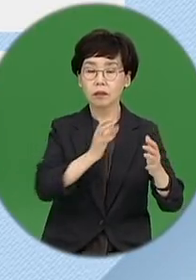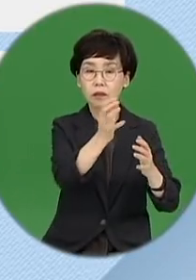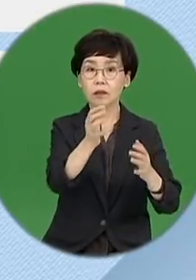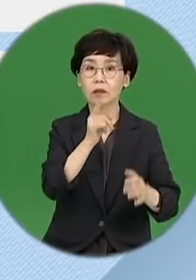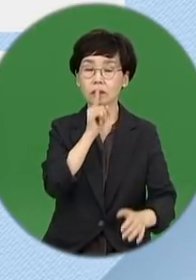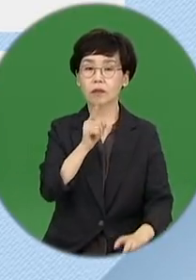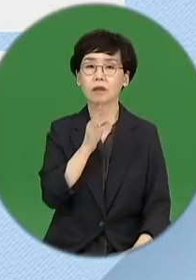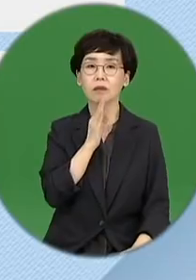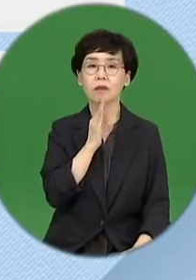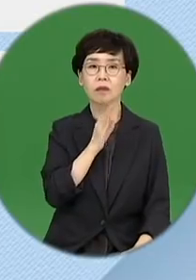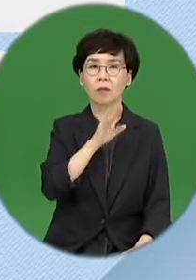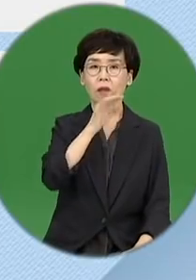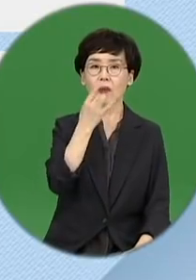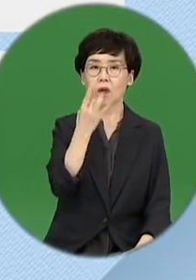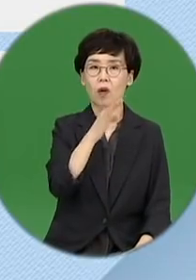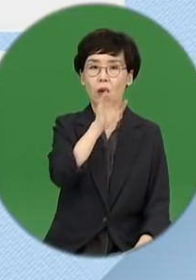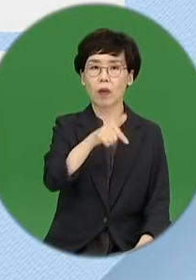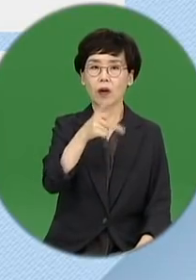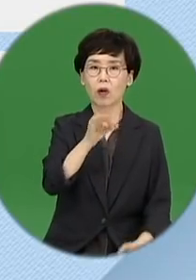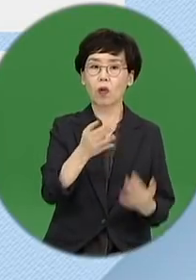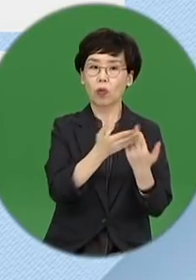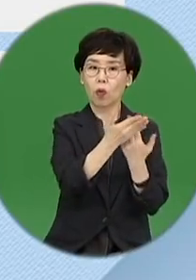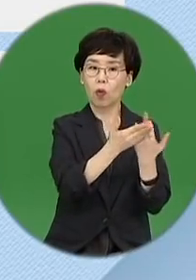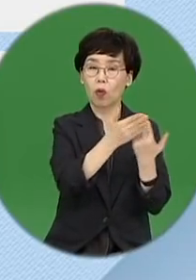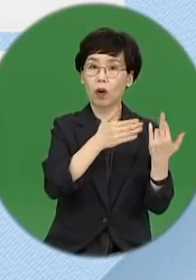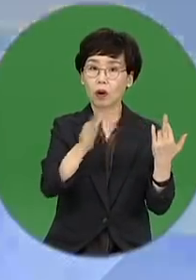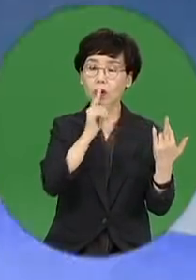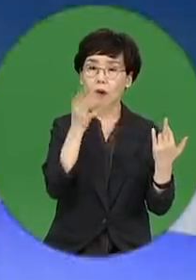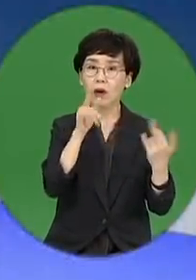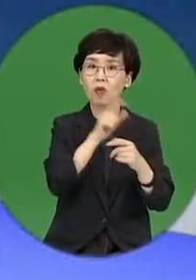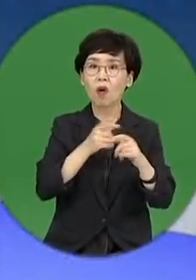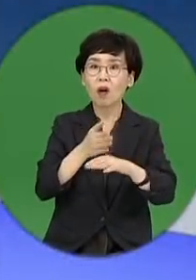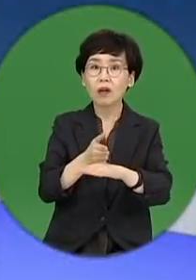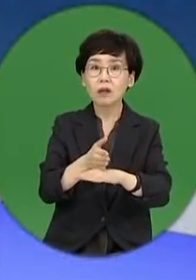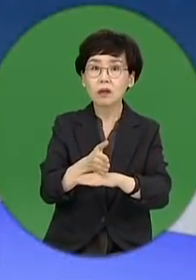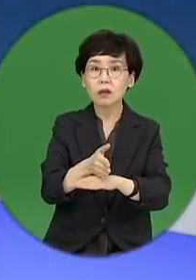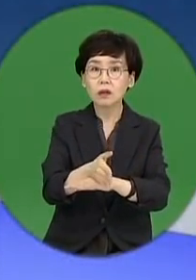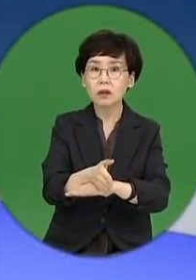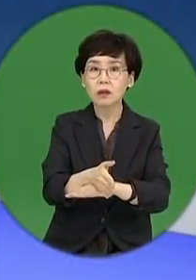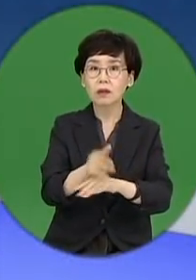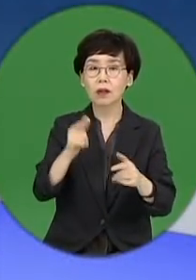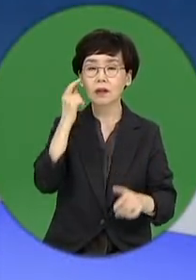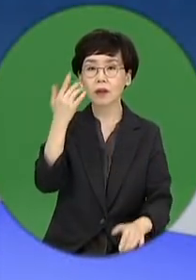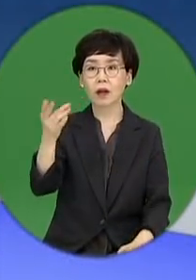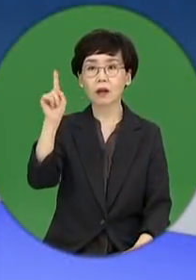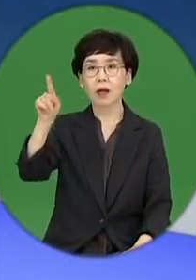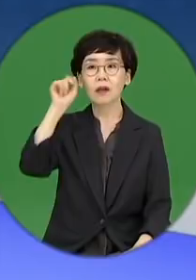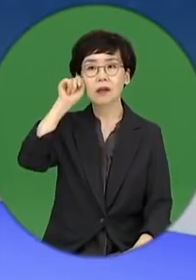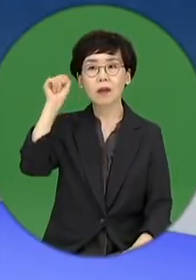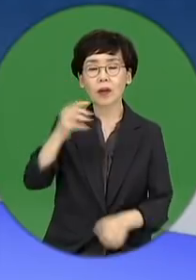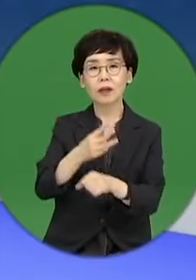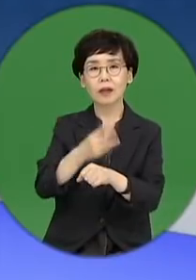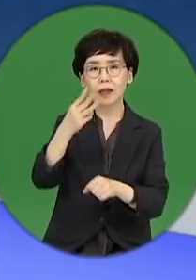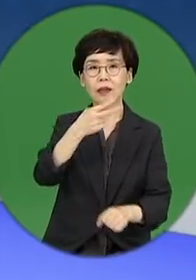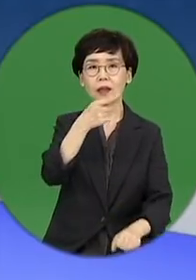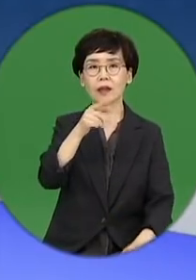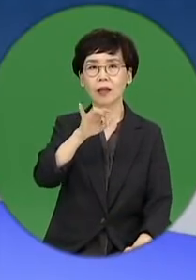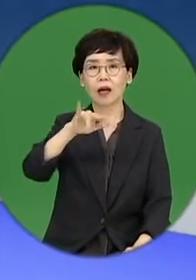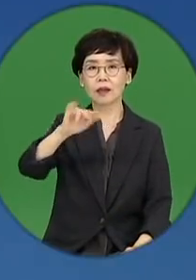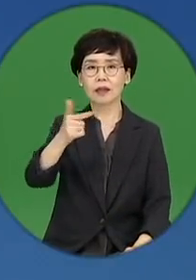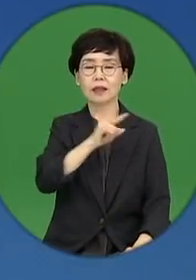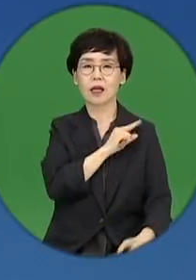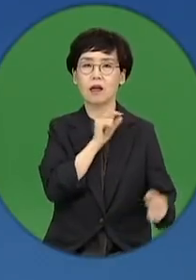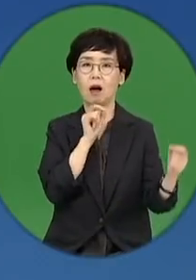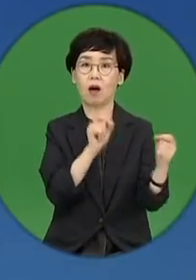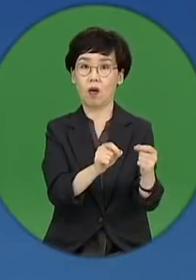원래는 백령도까지 간다고 예보가 있었는데 좀 더 속도가 늦어진 건 아닙니까? 내일 새벽 3시쯤이면? 새벽 3시쯤에 당진에 최근접하는